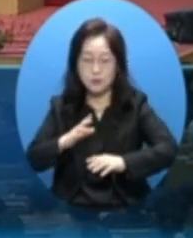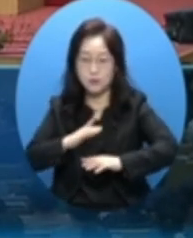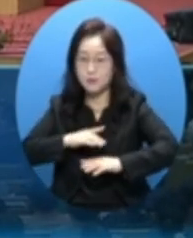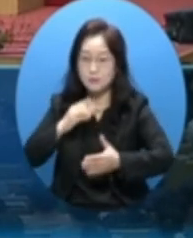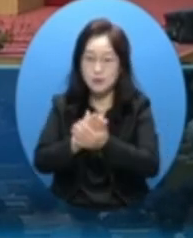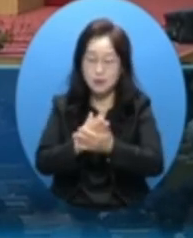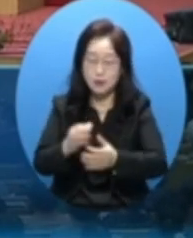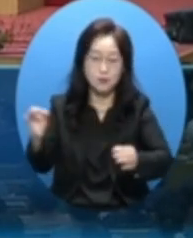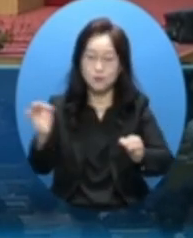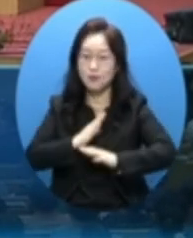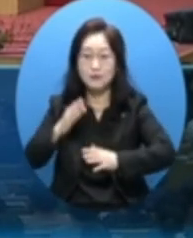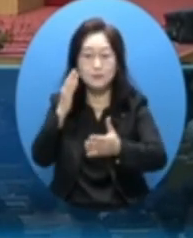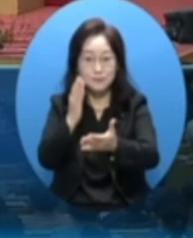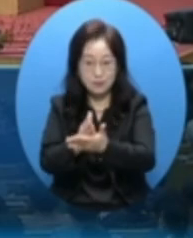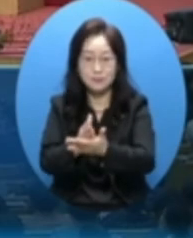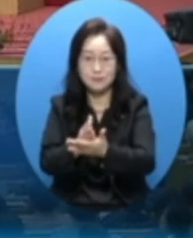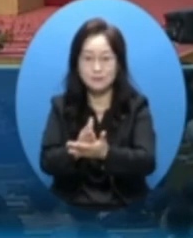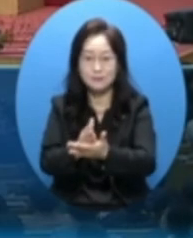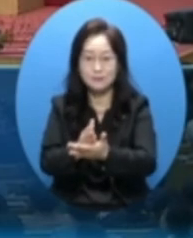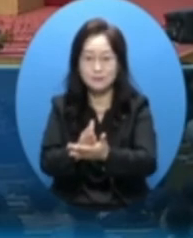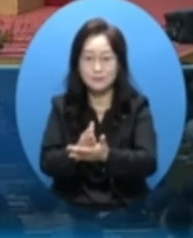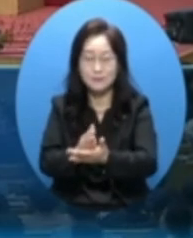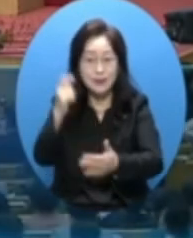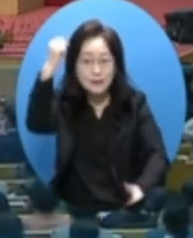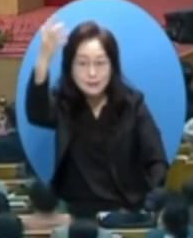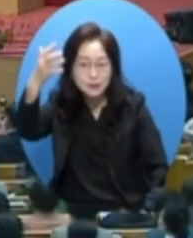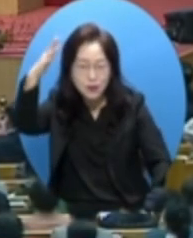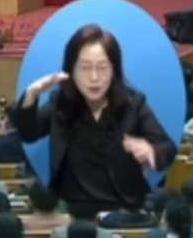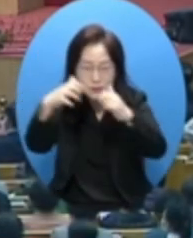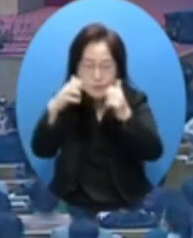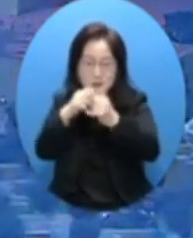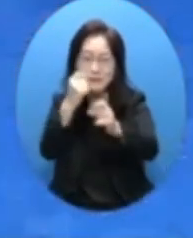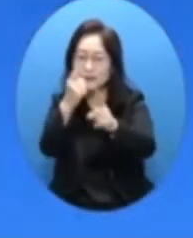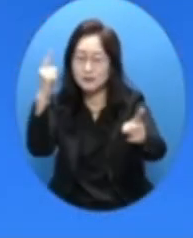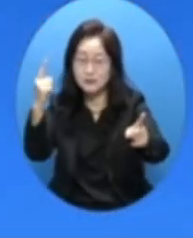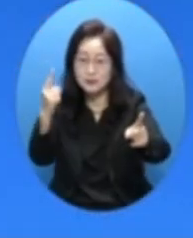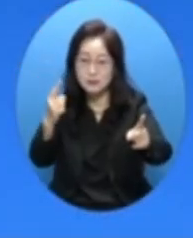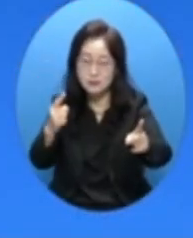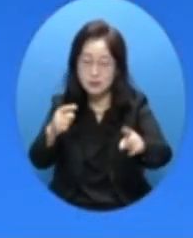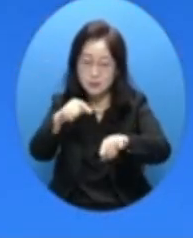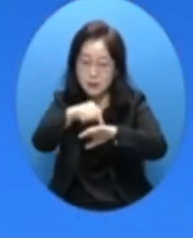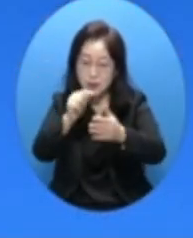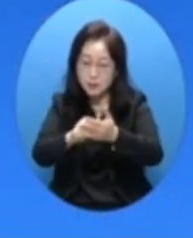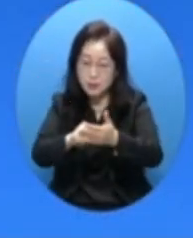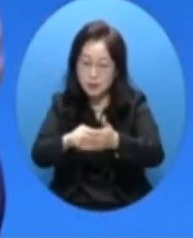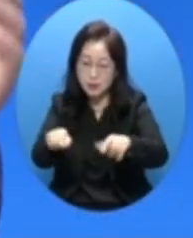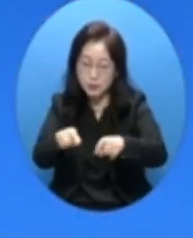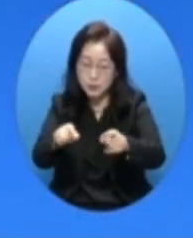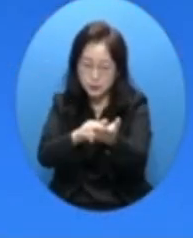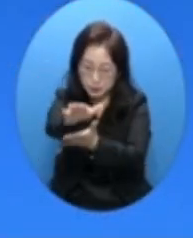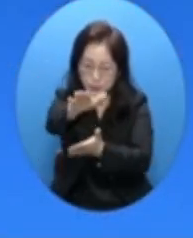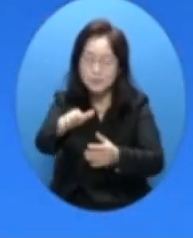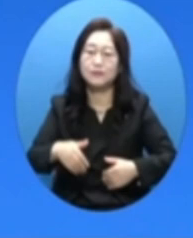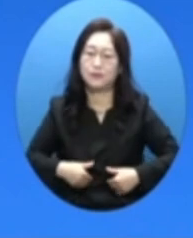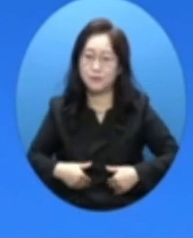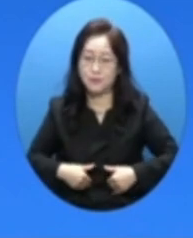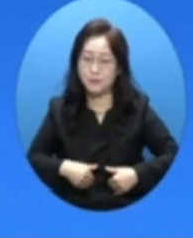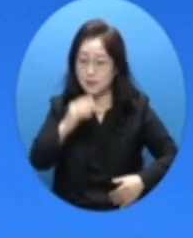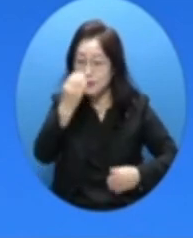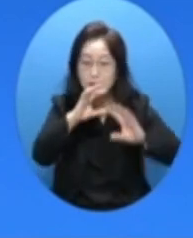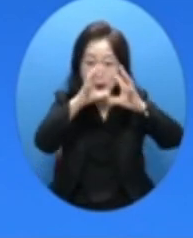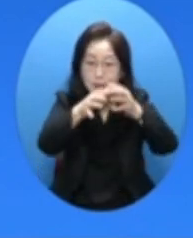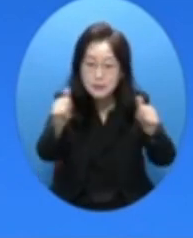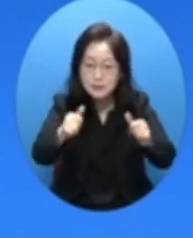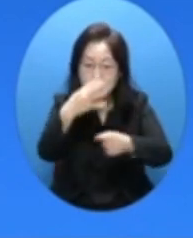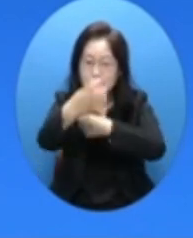말며 놀라지 말라 영적 전쟁의 승리하려면 마음에 두려움을 내쫓아야 되는 것입니다 이스라엘 백성들이 왜